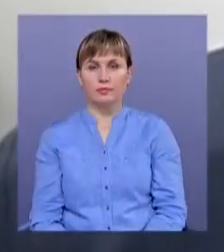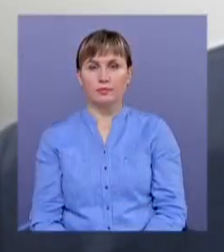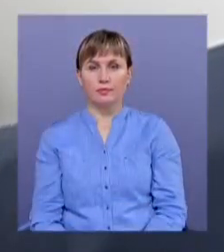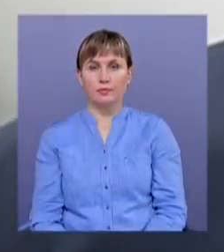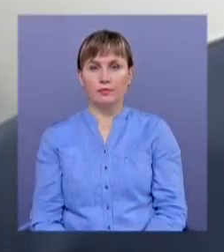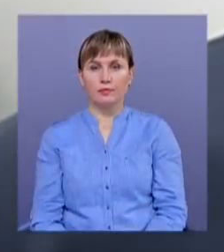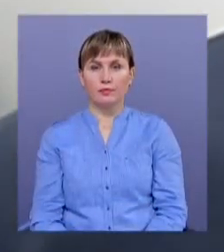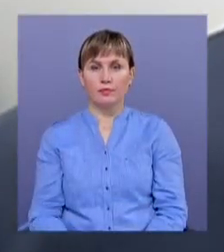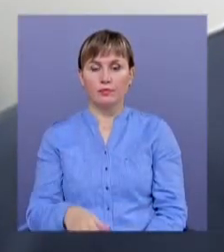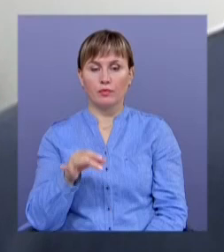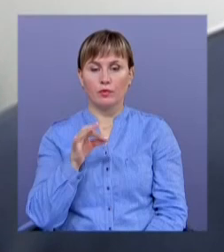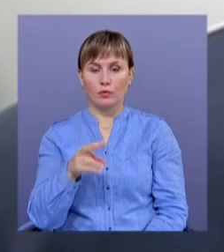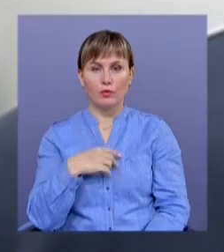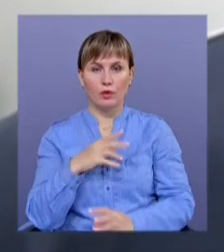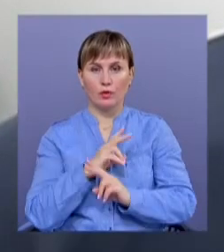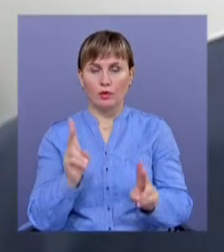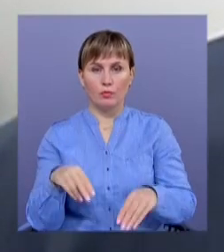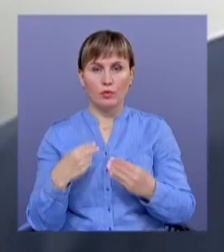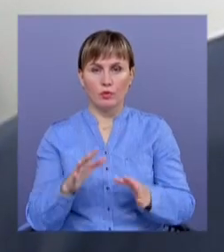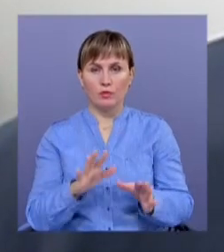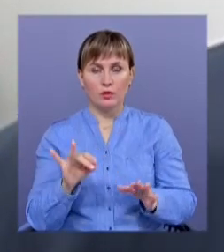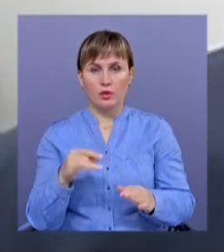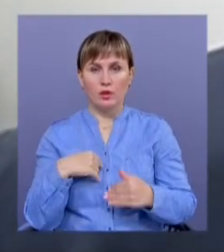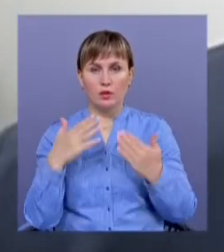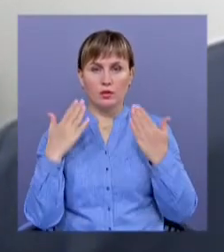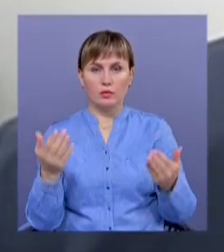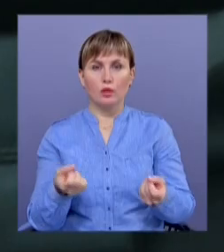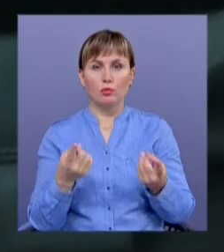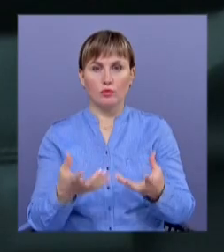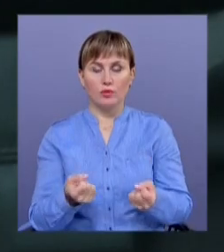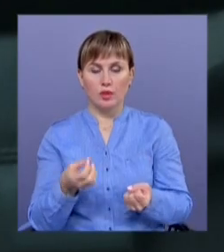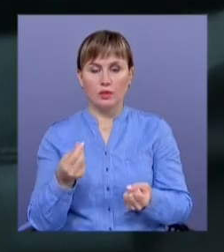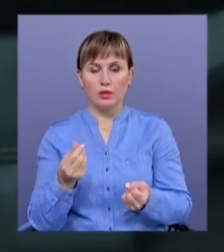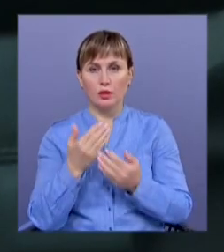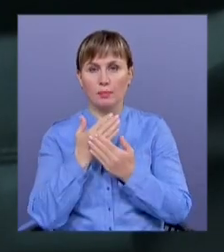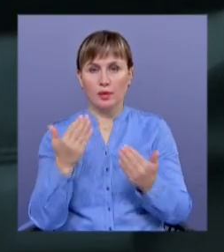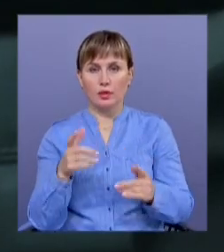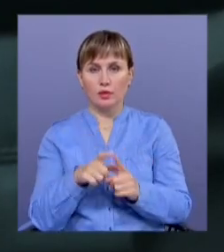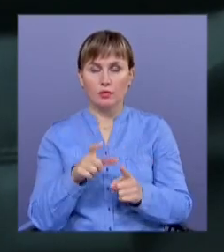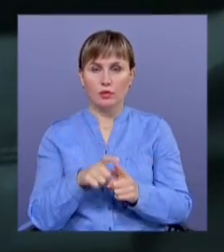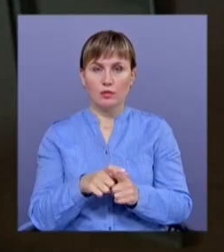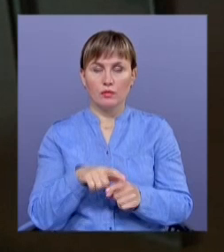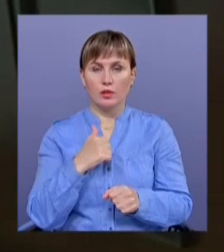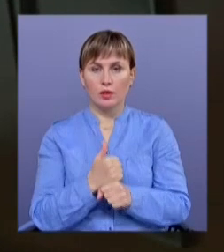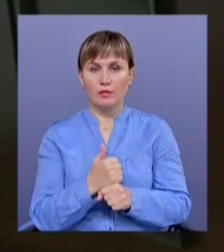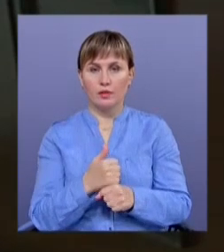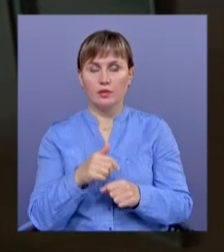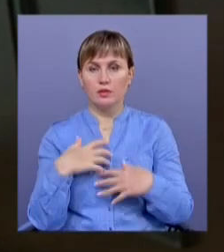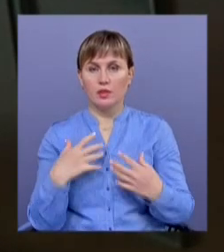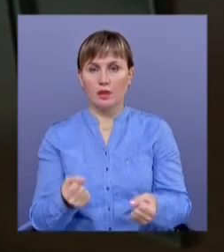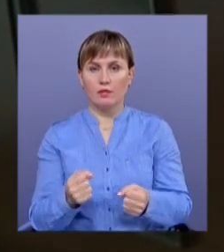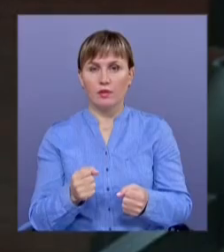Взятку я никому не давал. Я и не знал, откуда взяли деньги. Последнее слово экс-главы горздрава